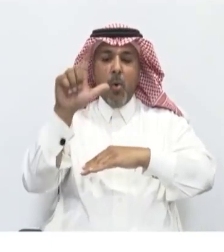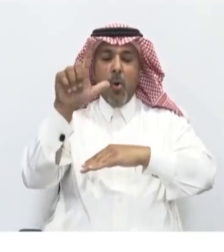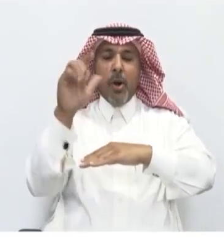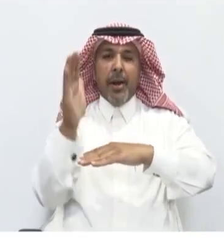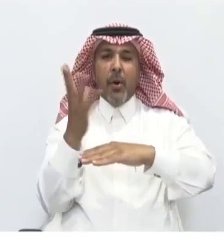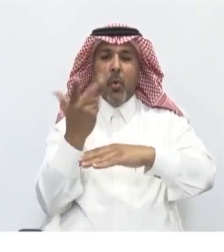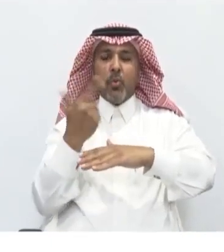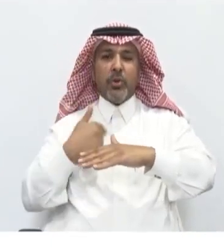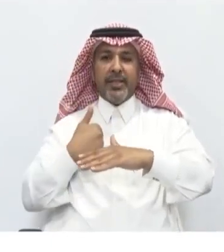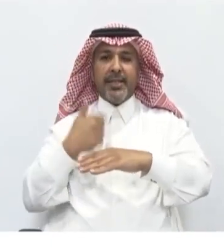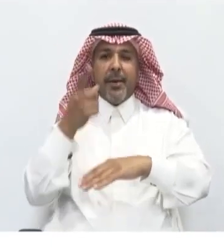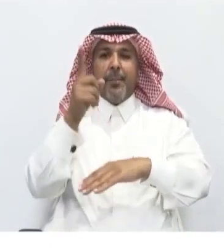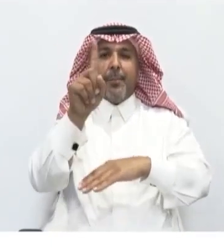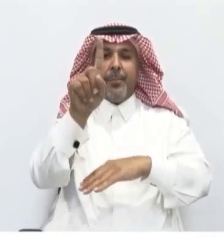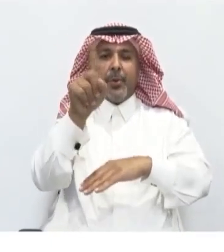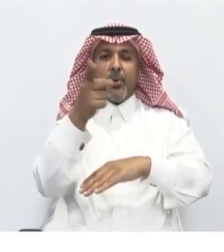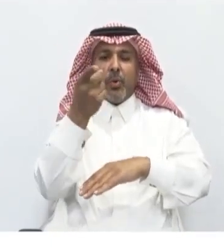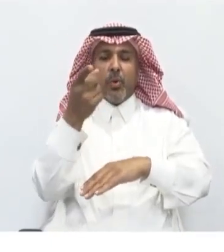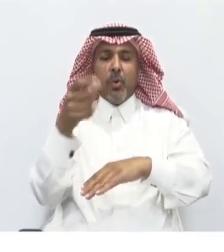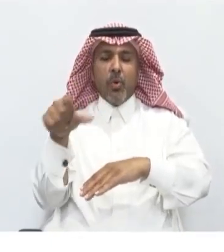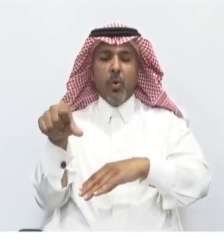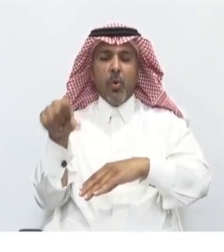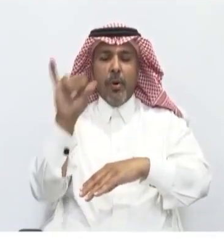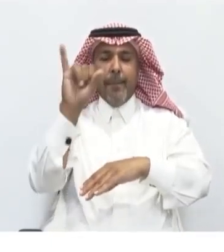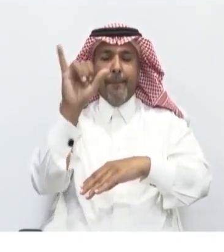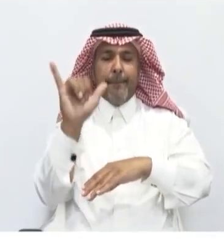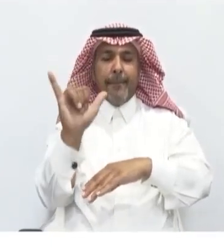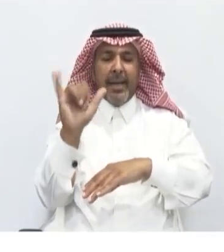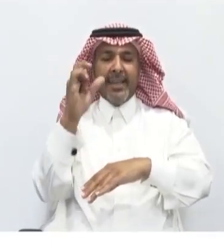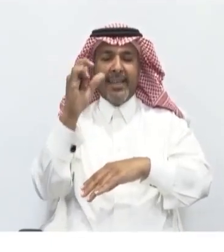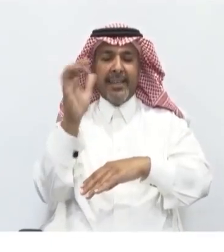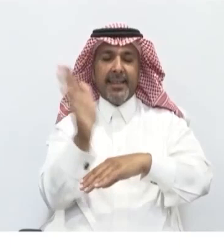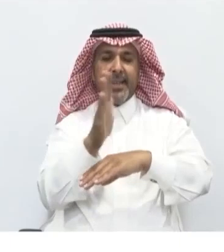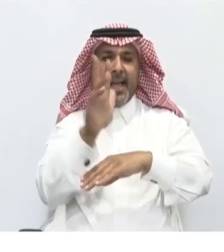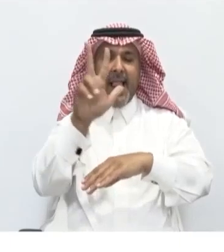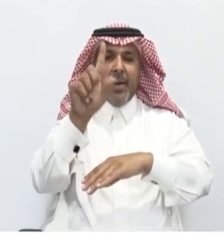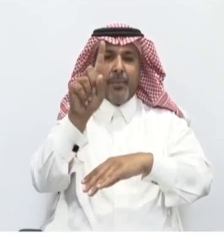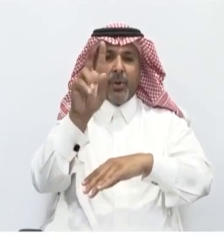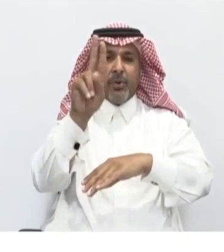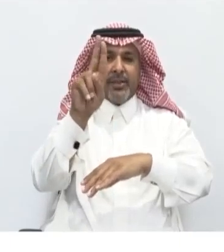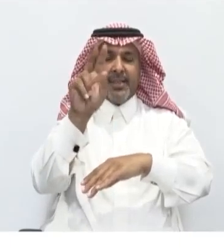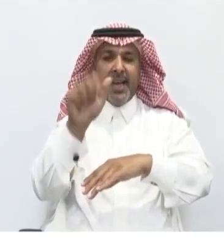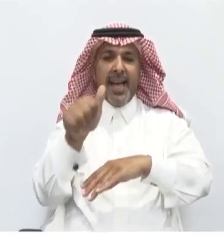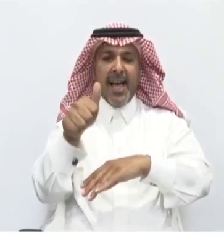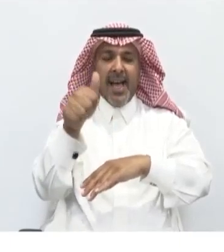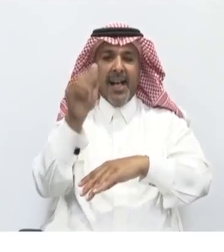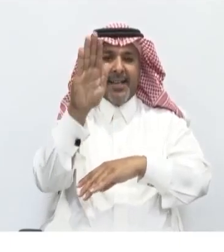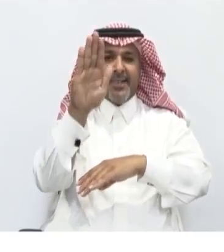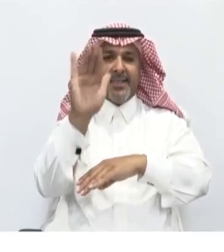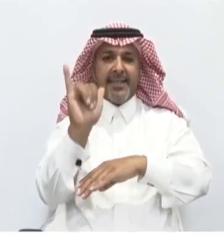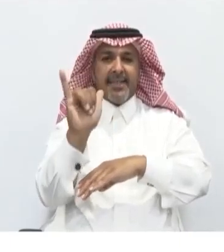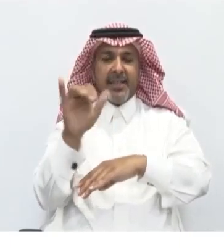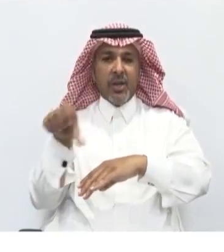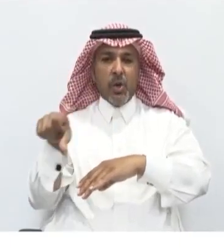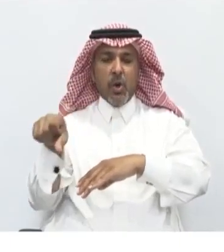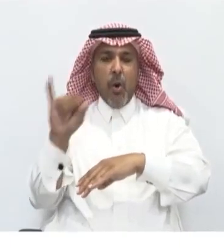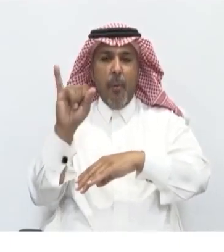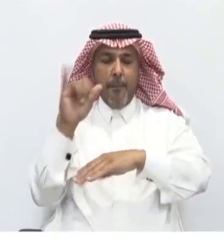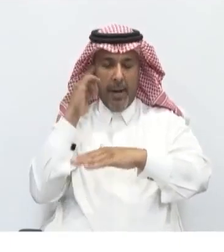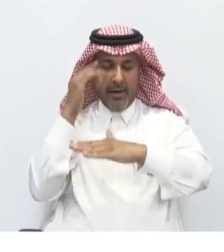البسط من هذا الخامس اثنين مول من بروميد البوتاسيوم على واحد مول من